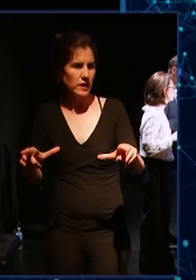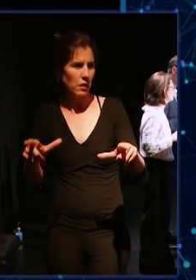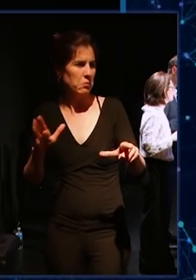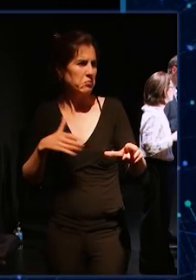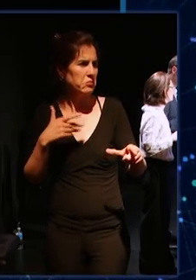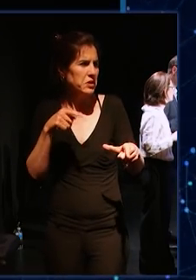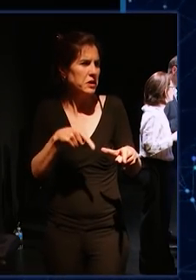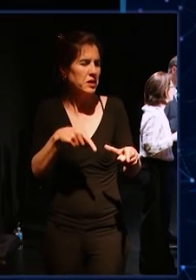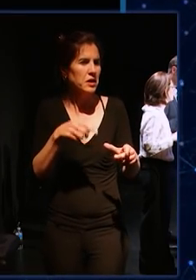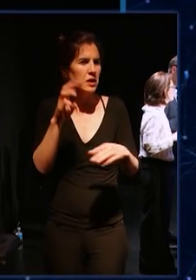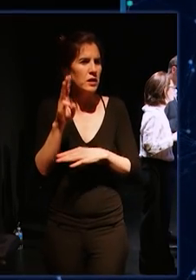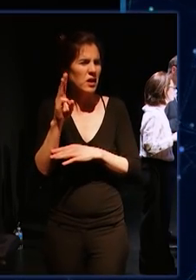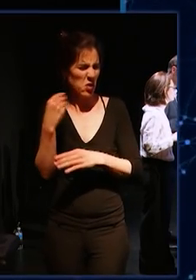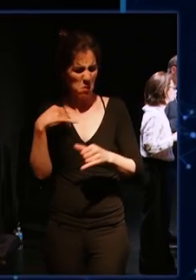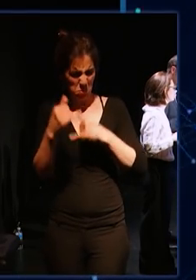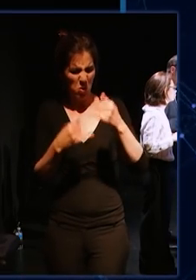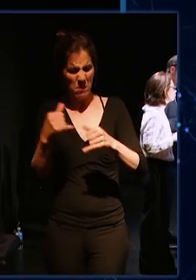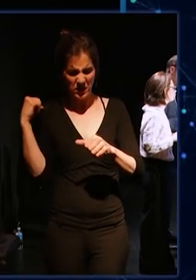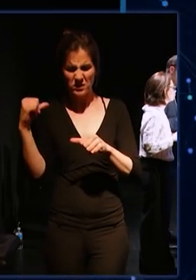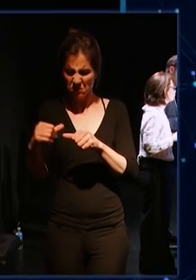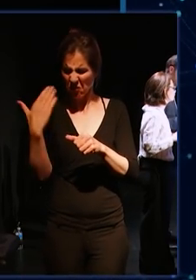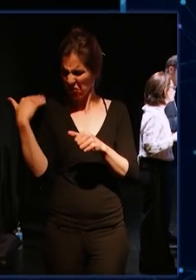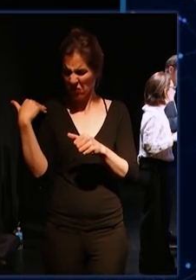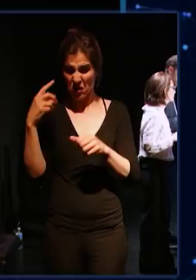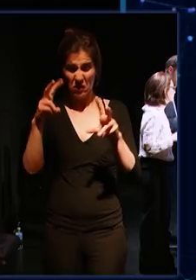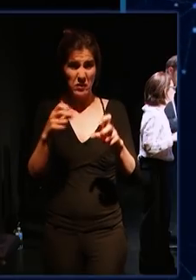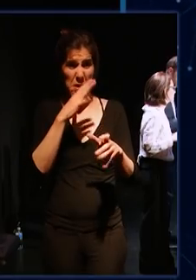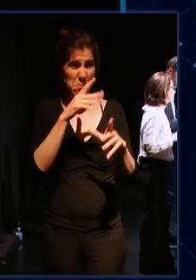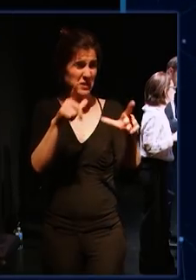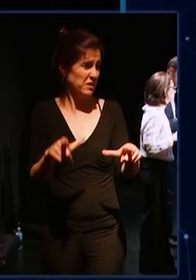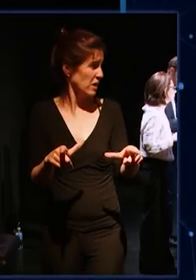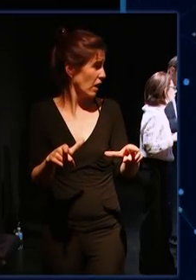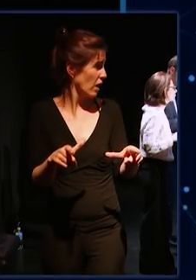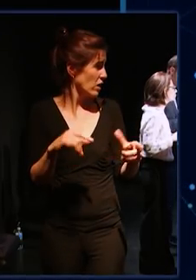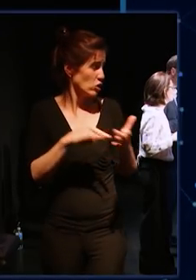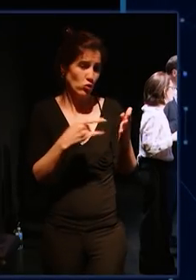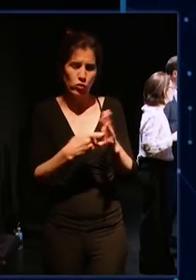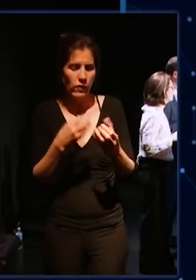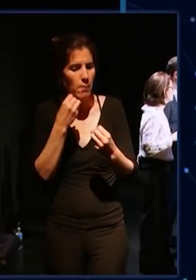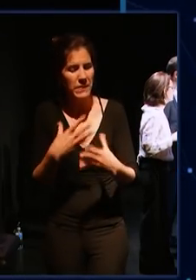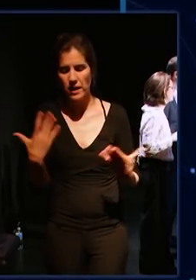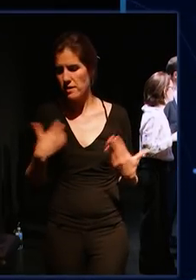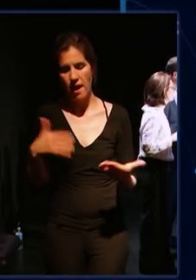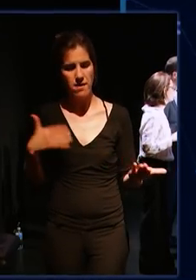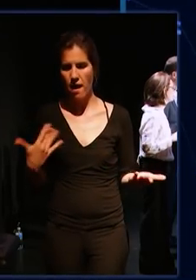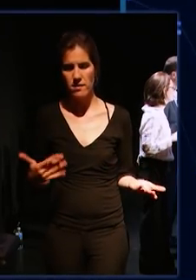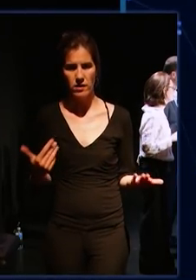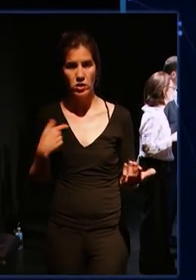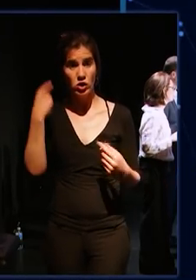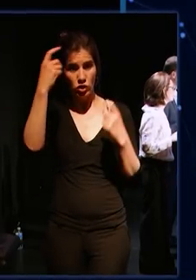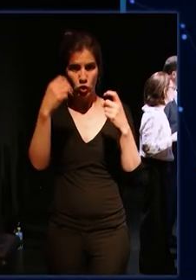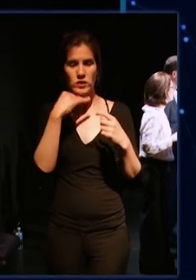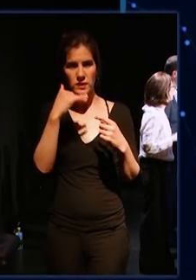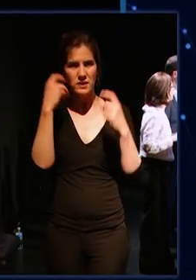ver, con los problemas que ha habido en los últimos años del tema de la piscina, de pues, solucionarlo bien ya. Sé que se intenta hacer lo que se